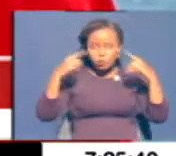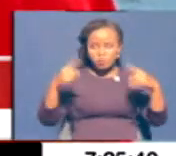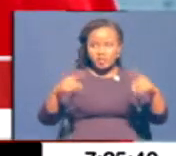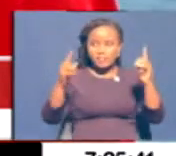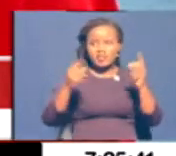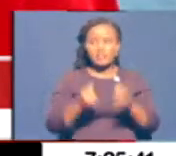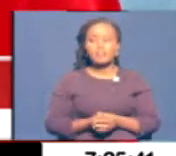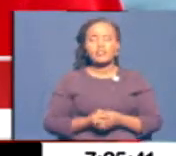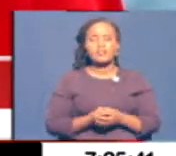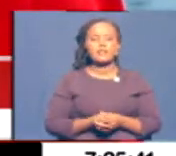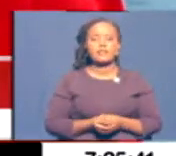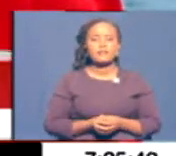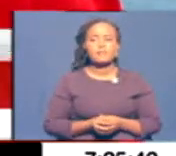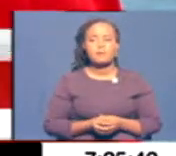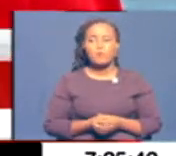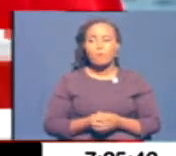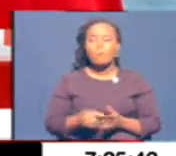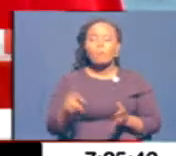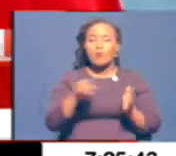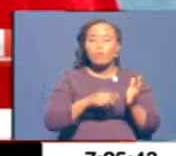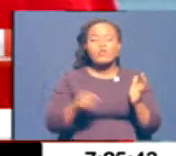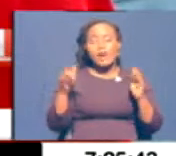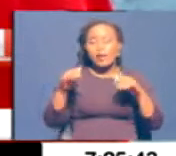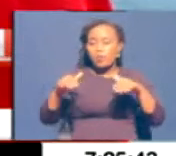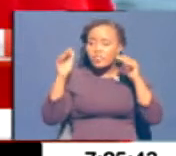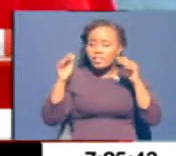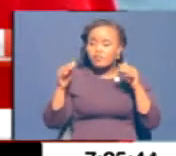Ijumaa ndio tunangojea.